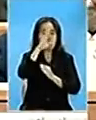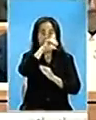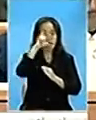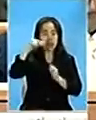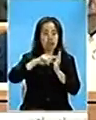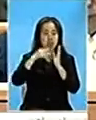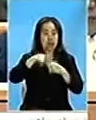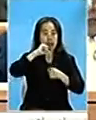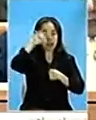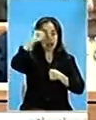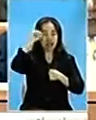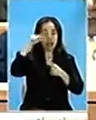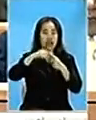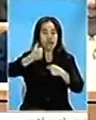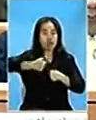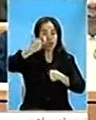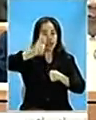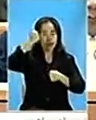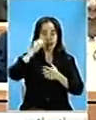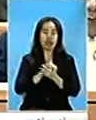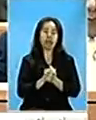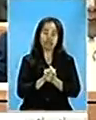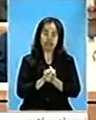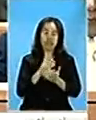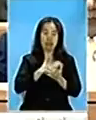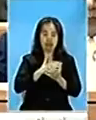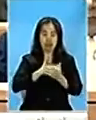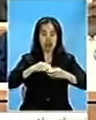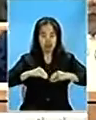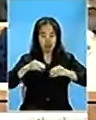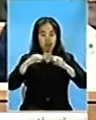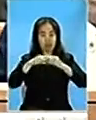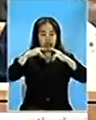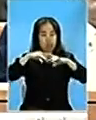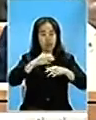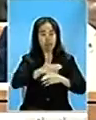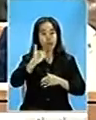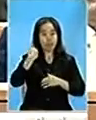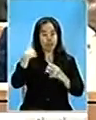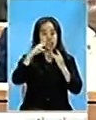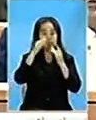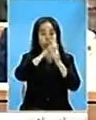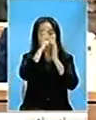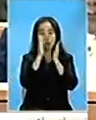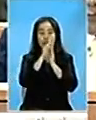ในระบบประชาธิปไตยหรือผมเป็นฝ่ายค้านผมก็มี11ล้านเสียงครับท่านประธาน